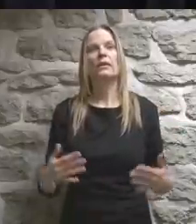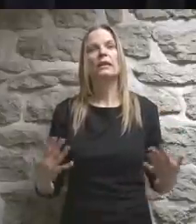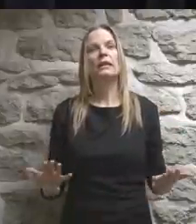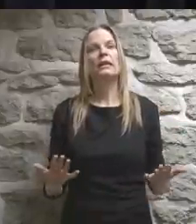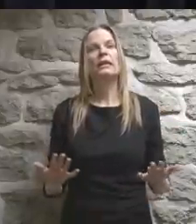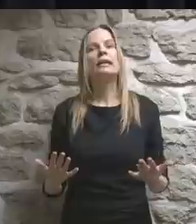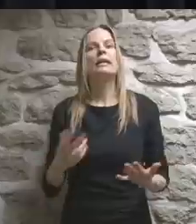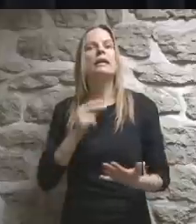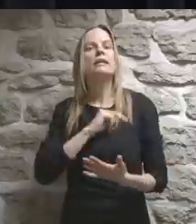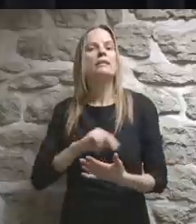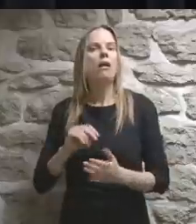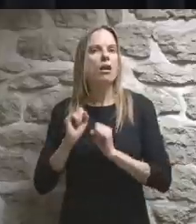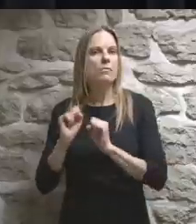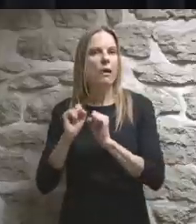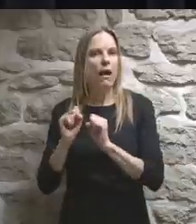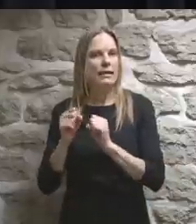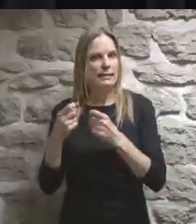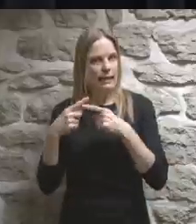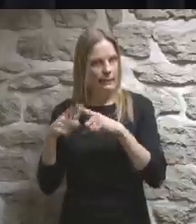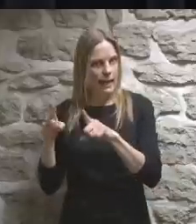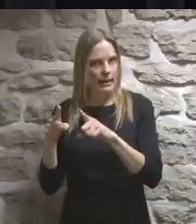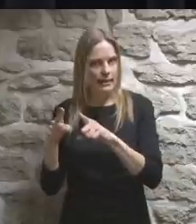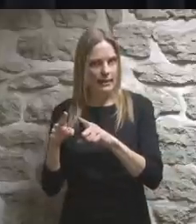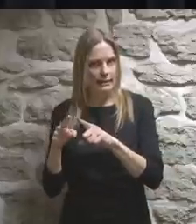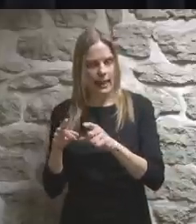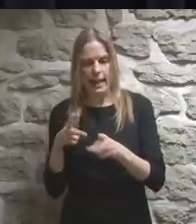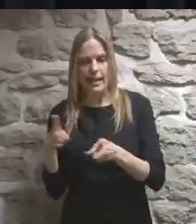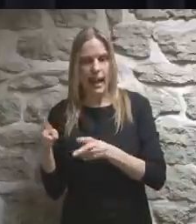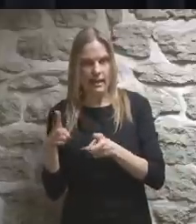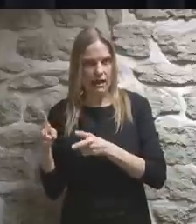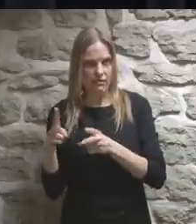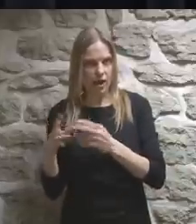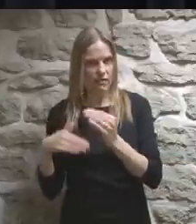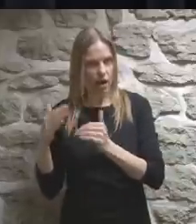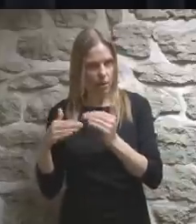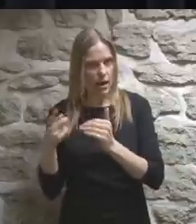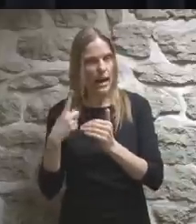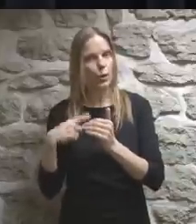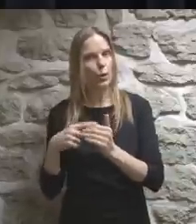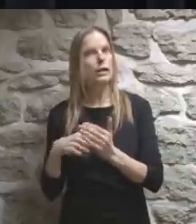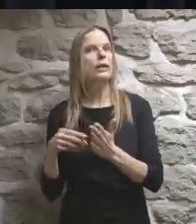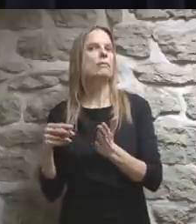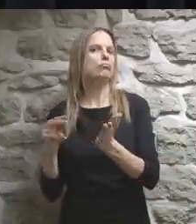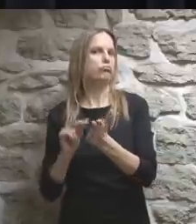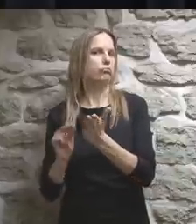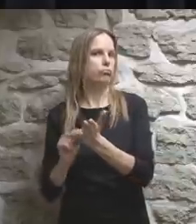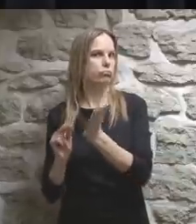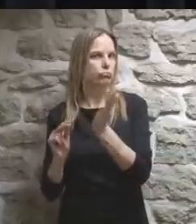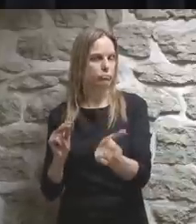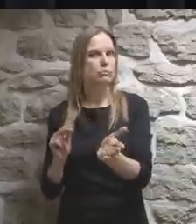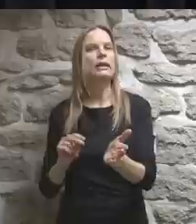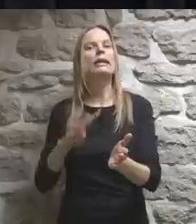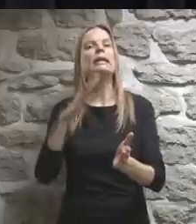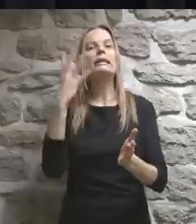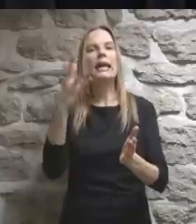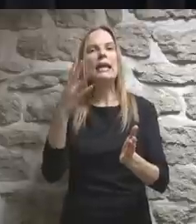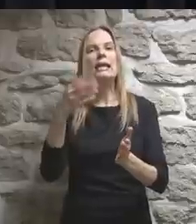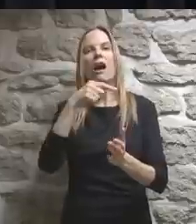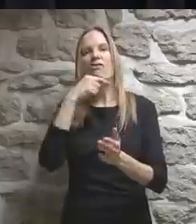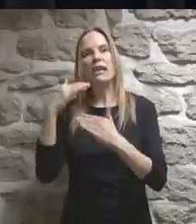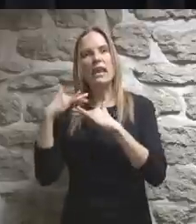Tarbekaitse tehnilise järelevalve amet on teinud sideettevõtetele ettekirjutuse lõpetada siis 4 Venemaa ja 1